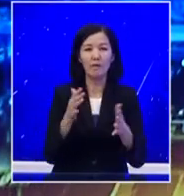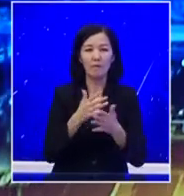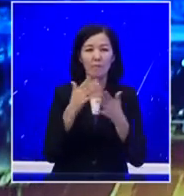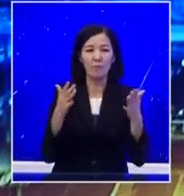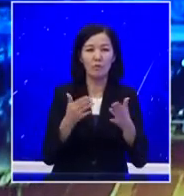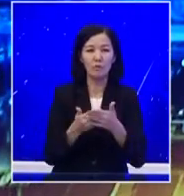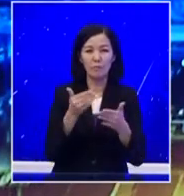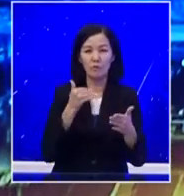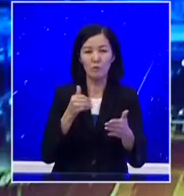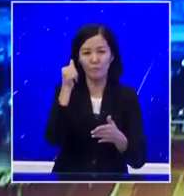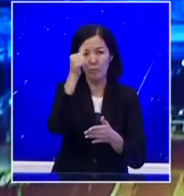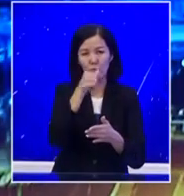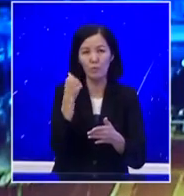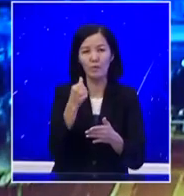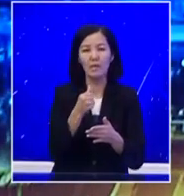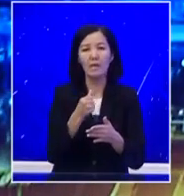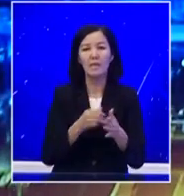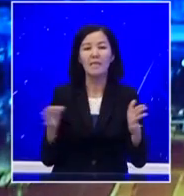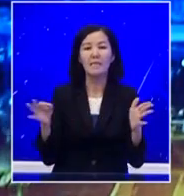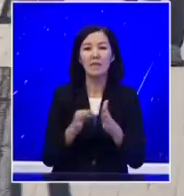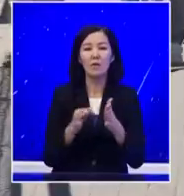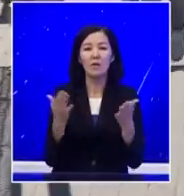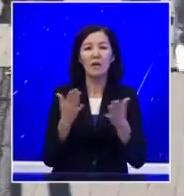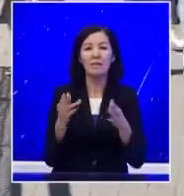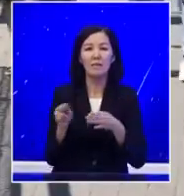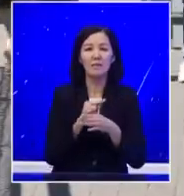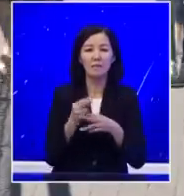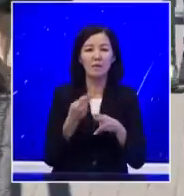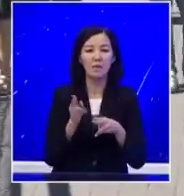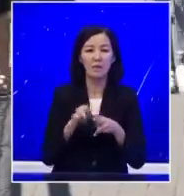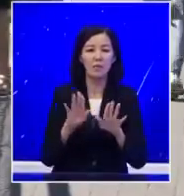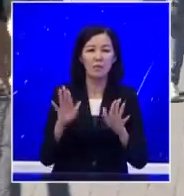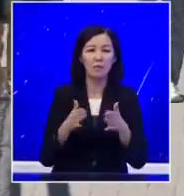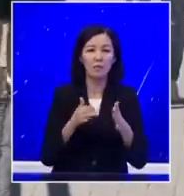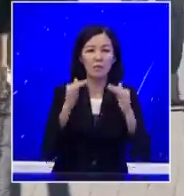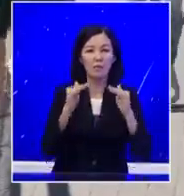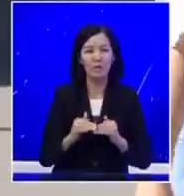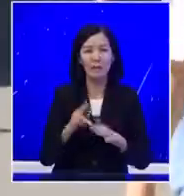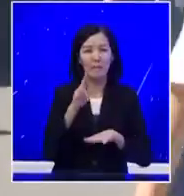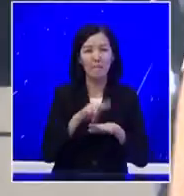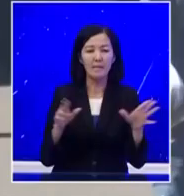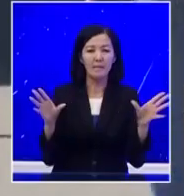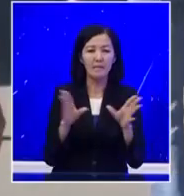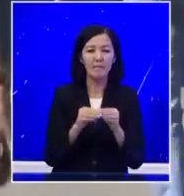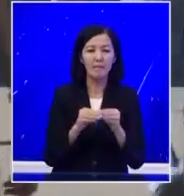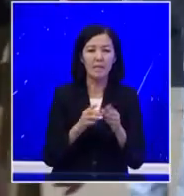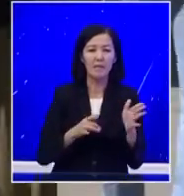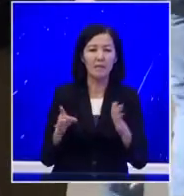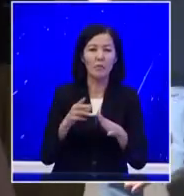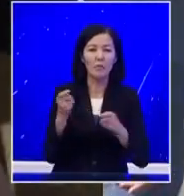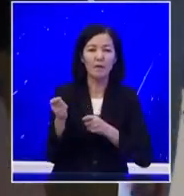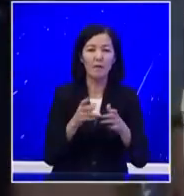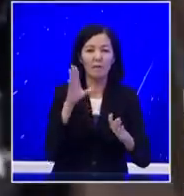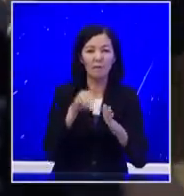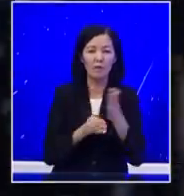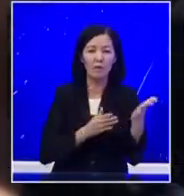по сравнению со логичным периодом прошлого года с целью как-то исправить эту ситуацию полицейские совместно с представителями регионального управления